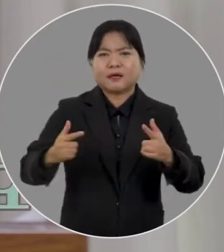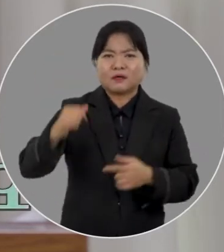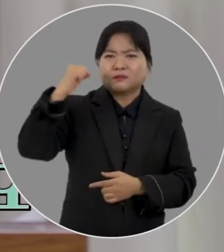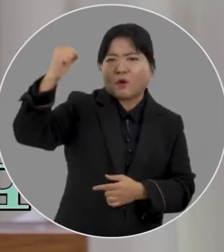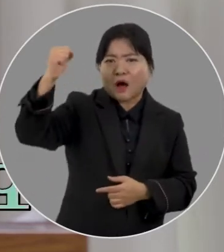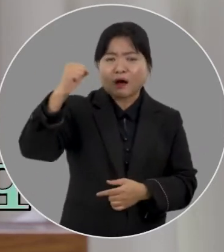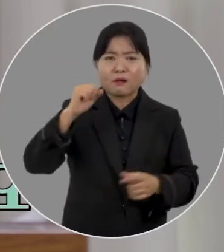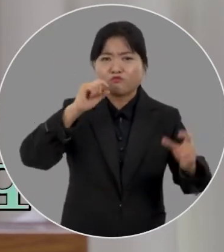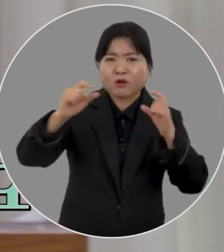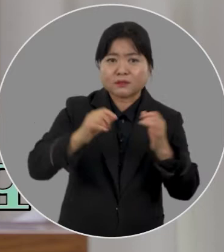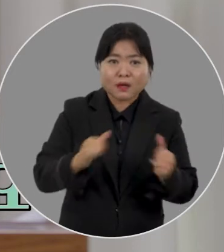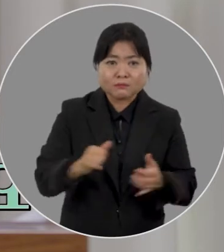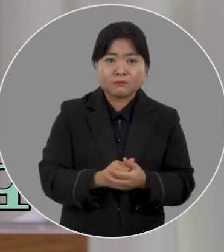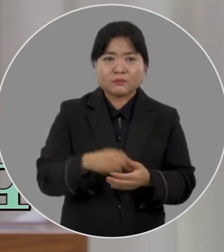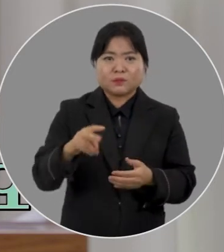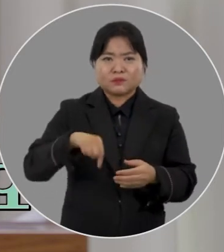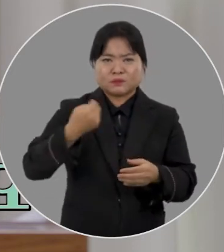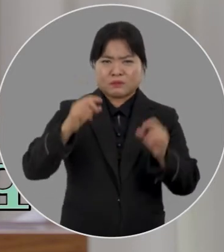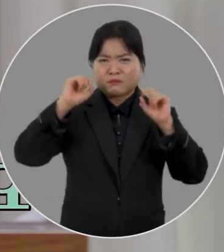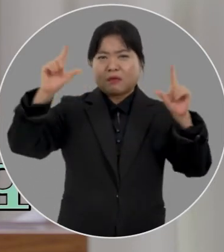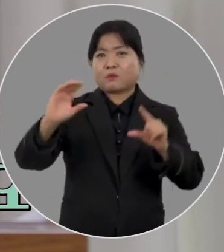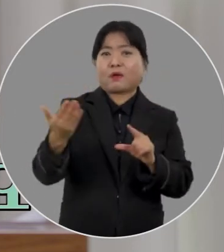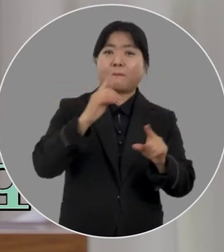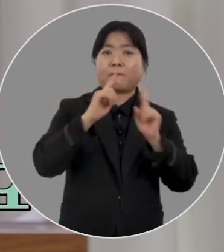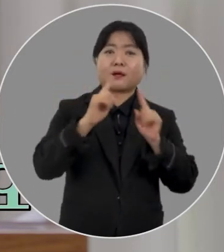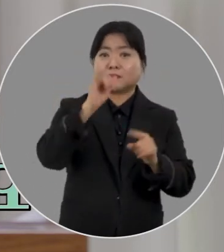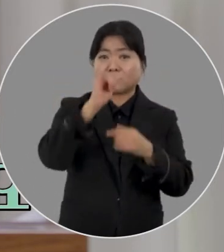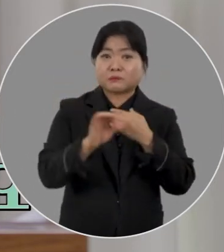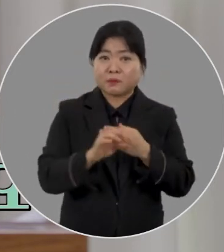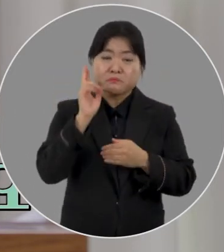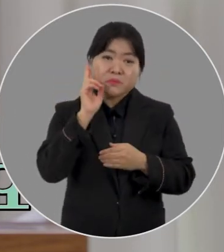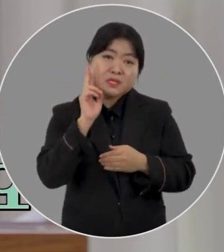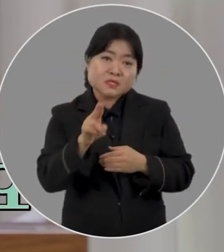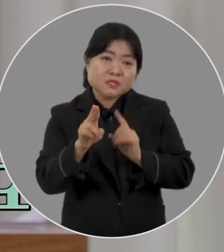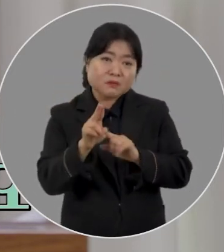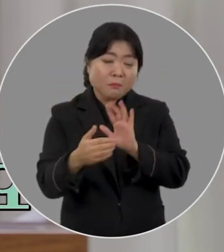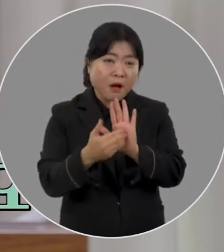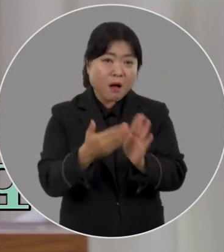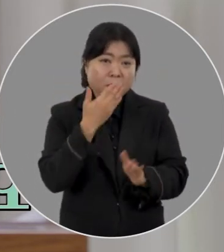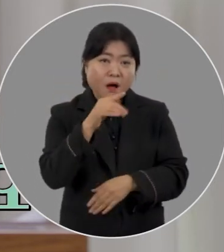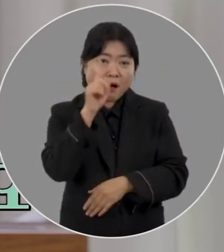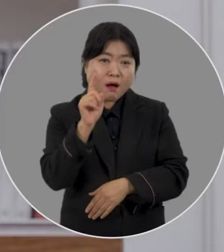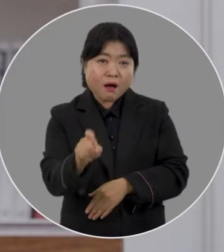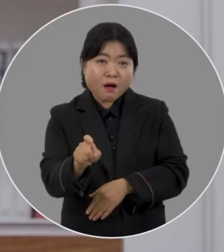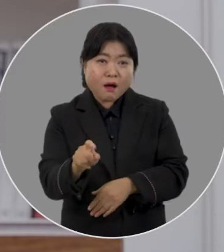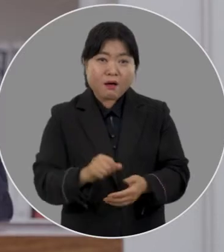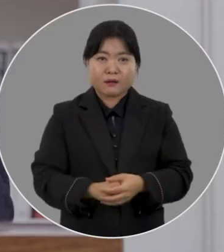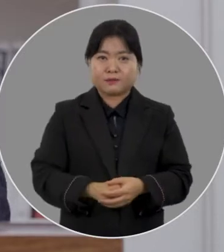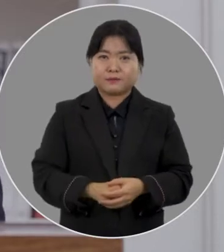저항의 목소리나 예를 들어서 막 자성을 해야 된다 이런 목소리가 있었으면 이런 좀 비극이 막아질 수 있었을까요?